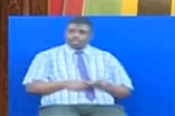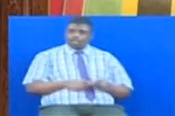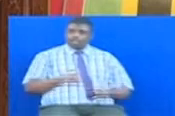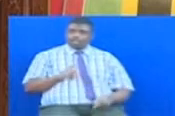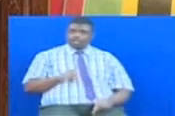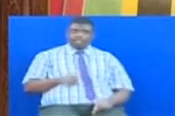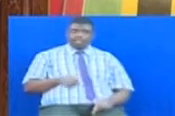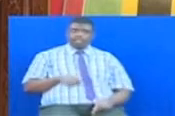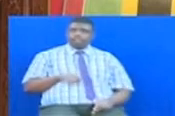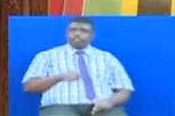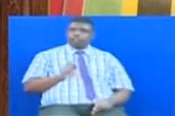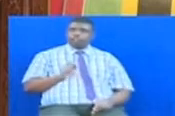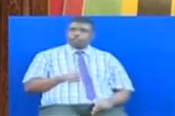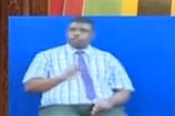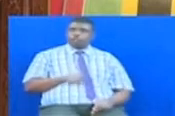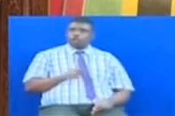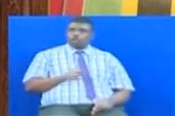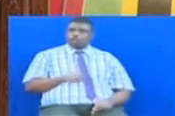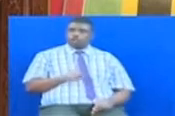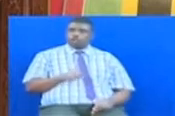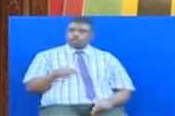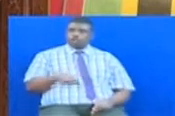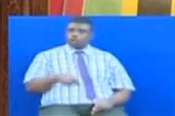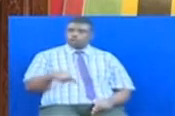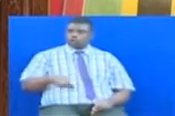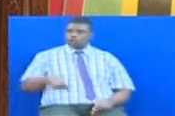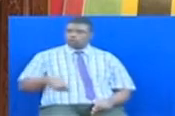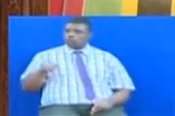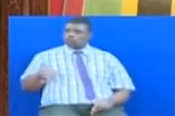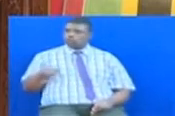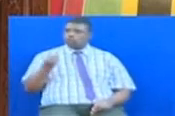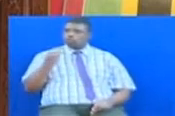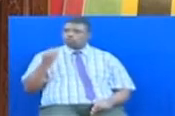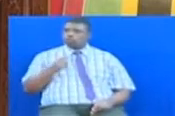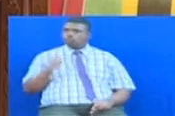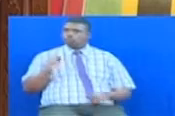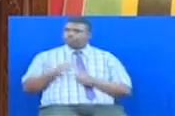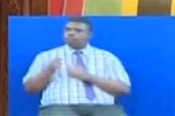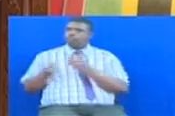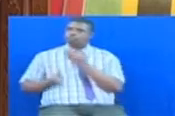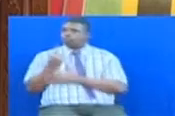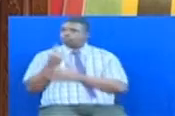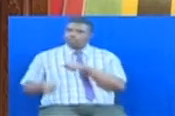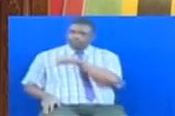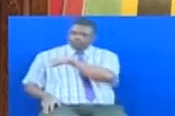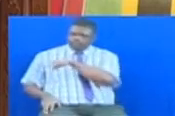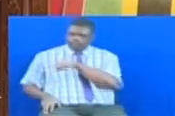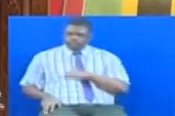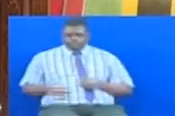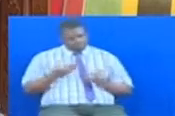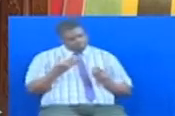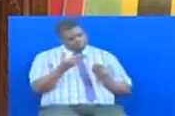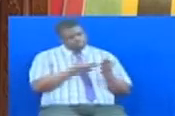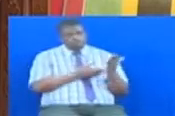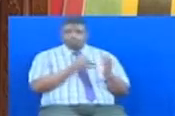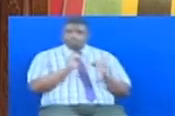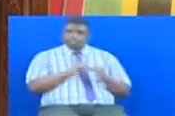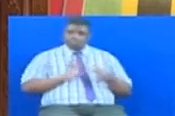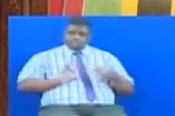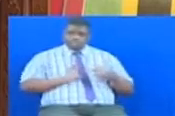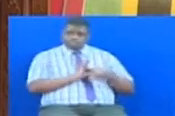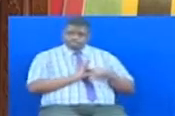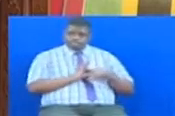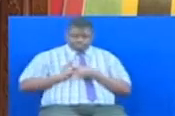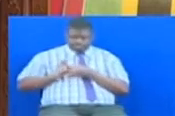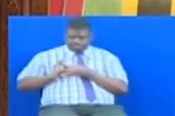lazima bima wajiulize, je, huu ugonjwa kweli kuna kitu kilichotokea hapa? Ni lazima hiyo fomu iwe rejected. Kwa hiyo